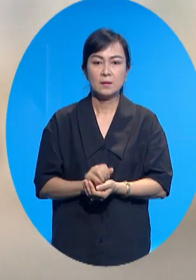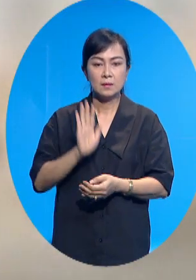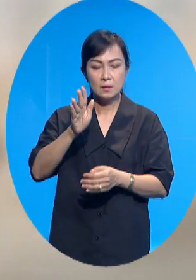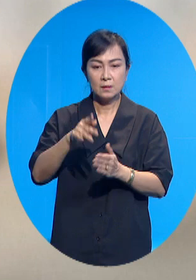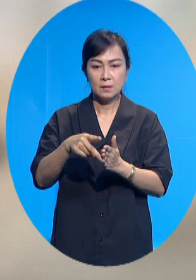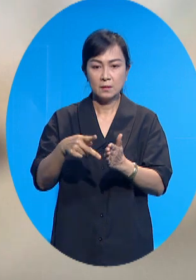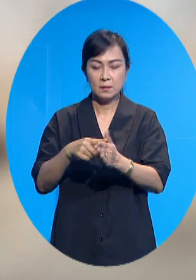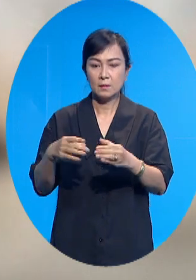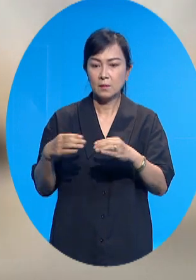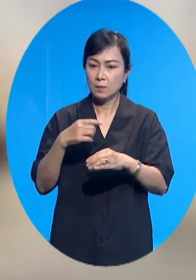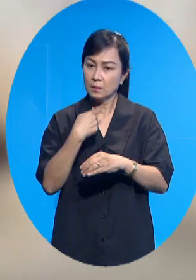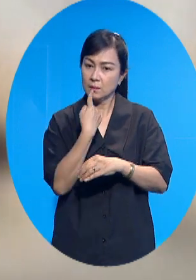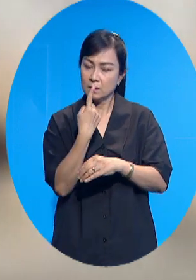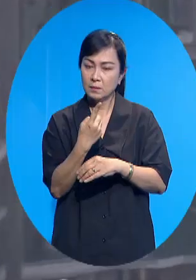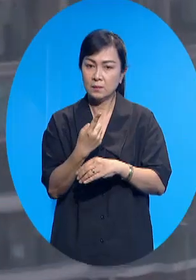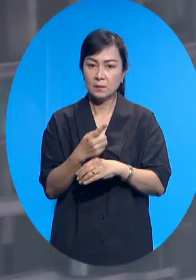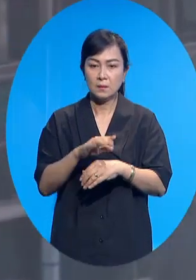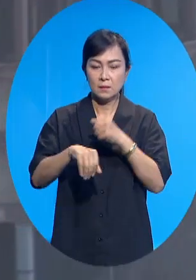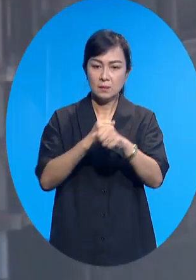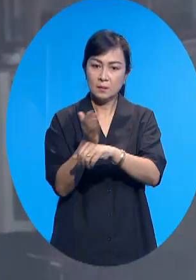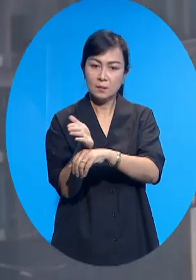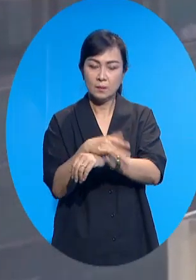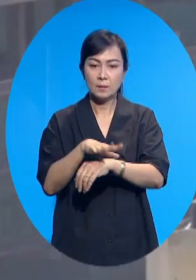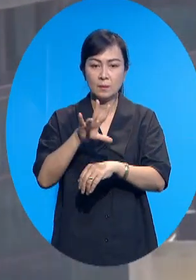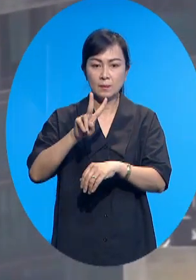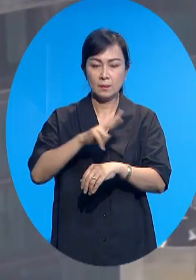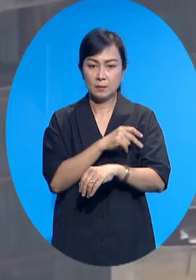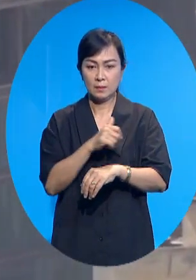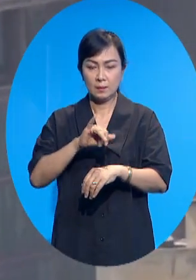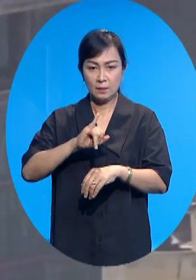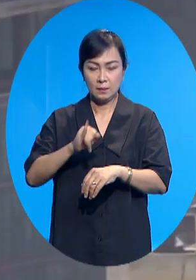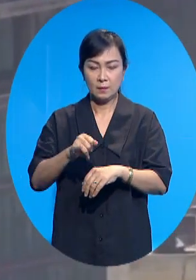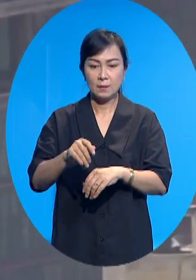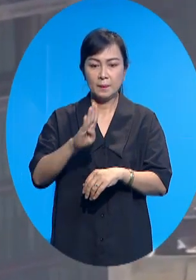khi Hội đồng nhóm họp để nhấn mạnh rằng trong năm vừa qua, 52 người Israel